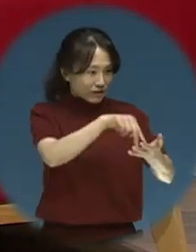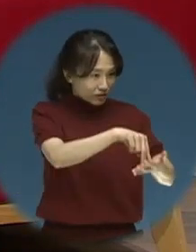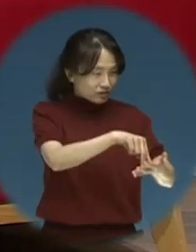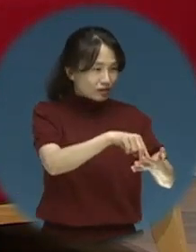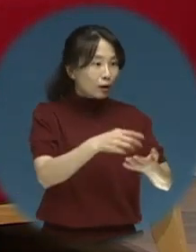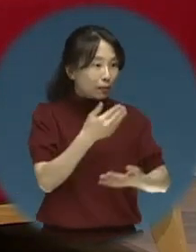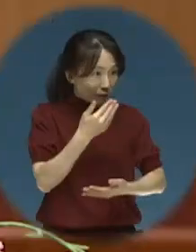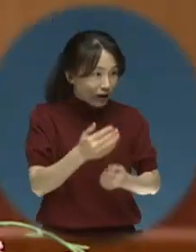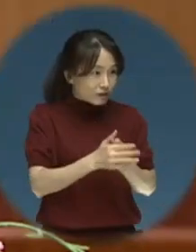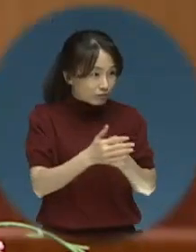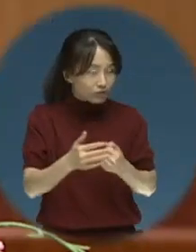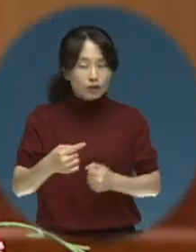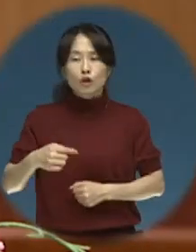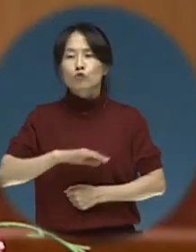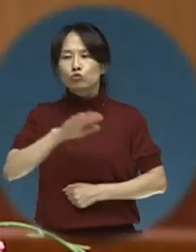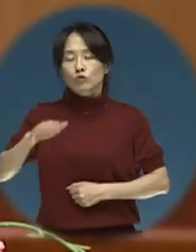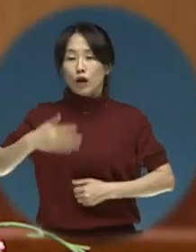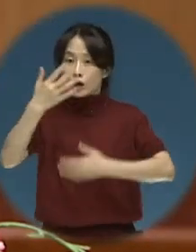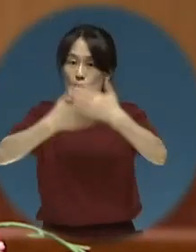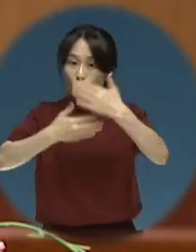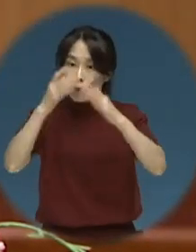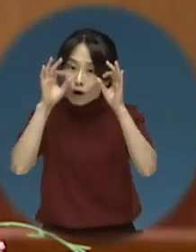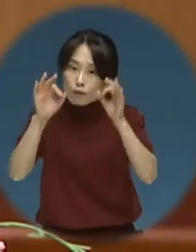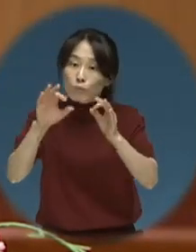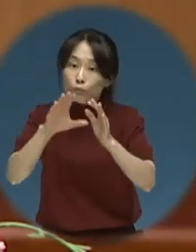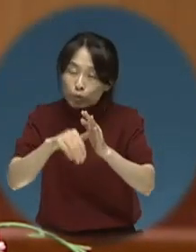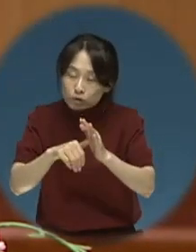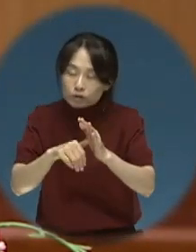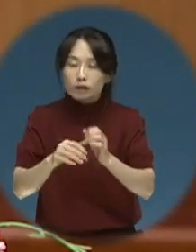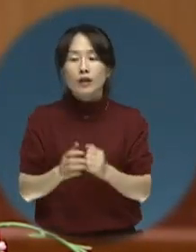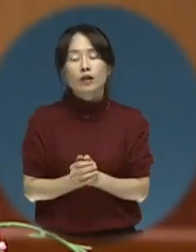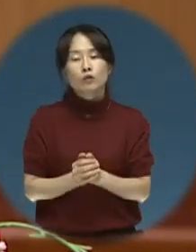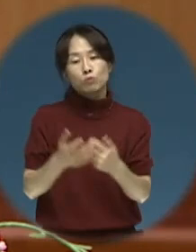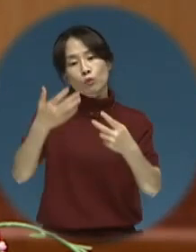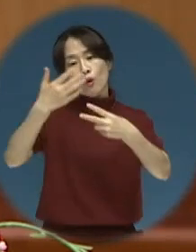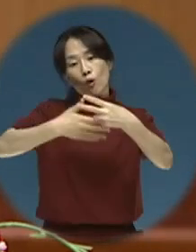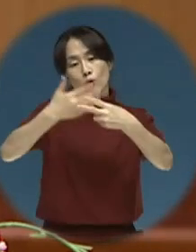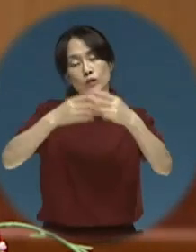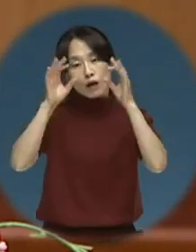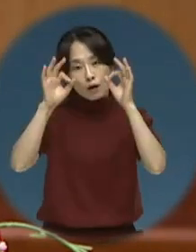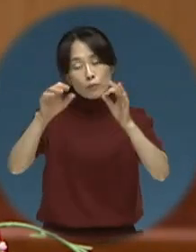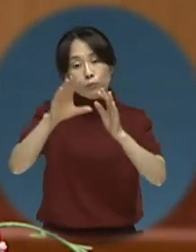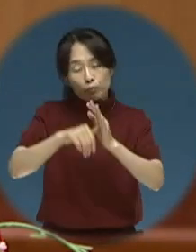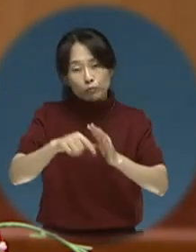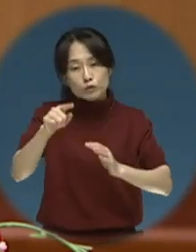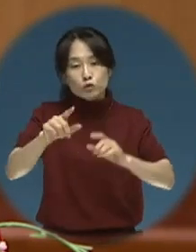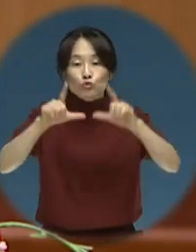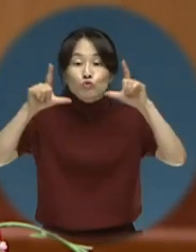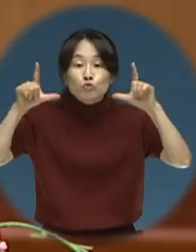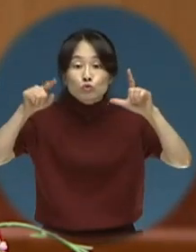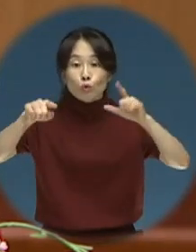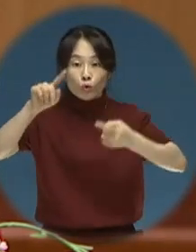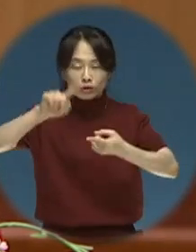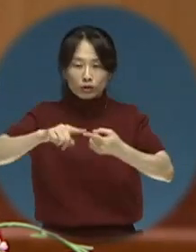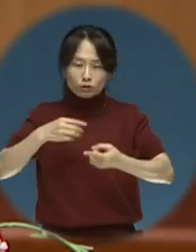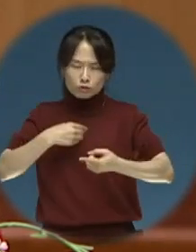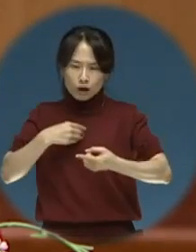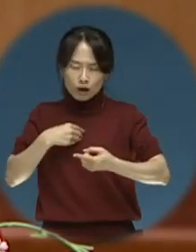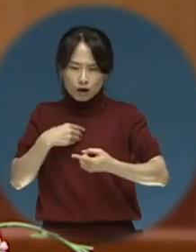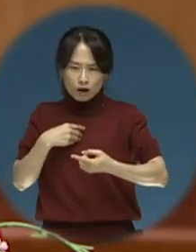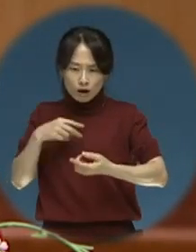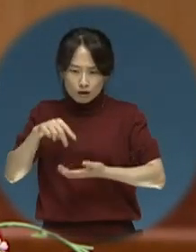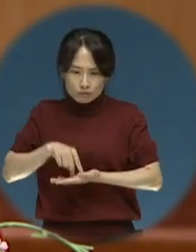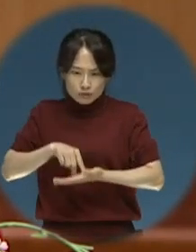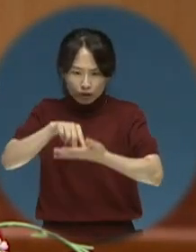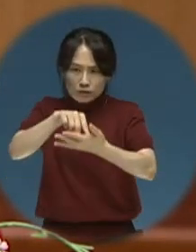때도 동일시하고 예. 뭐 드라마를 볼 때도 그럴 때가 많은 것처럼 글도 그렇게 되죠. 네, 네.